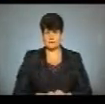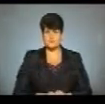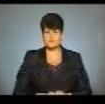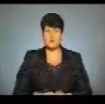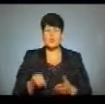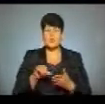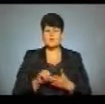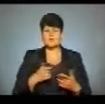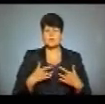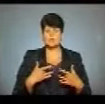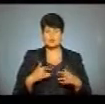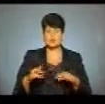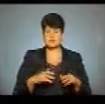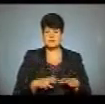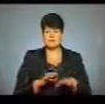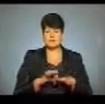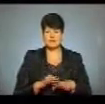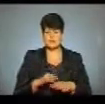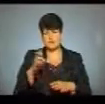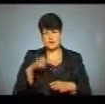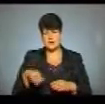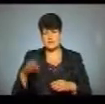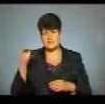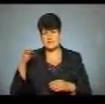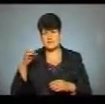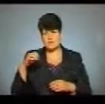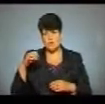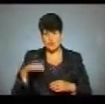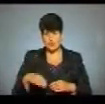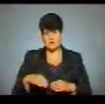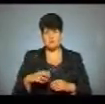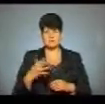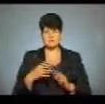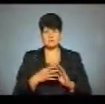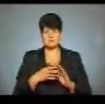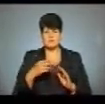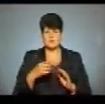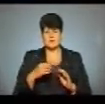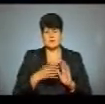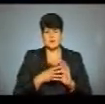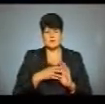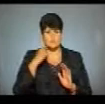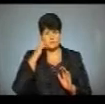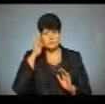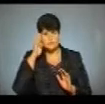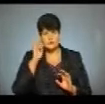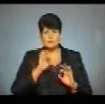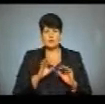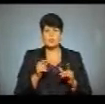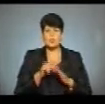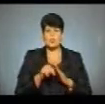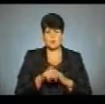у театралізованому дійстві «Пригоди в країні світлофорії» взяв 9-річний Любомир Новак. Хлопець розповів, яку роль грав у